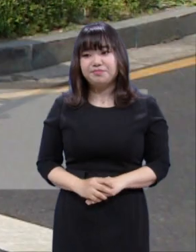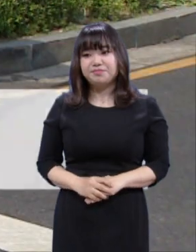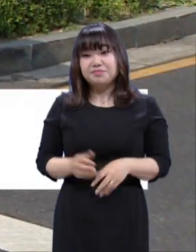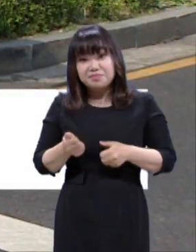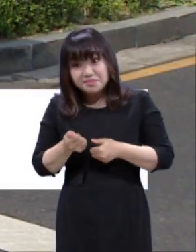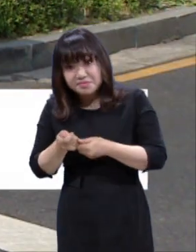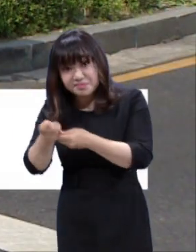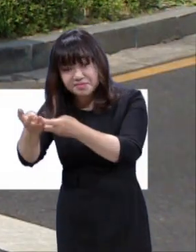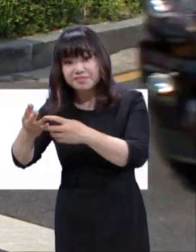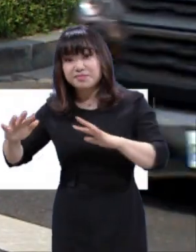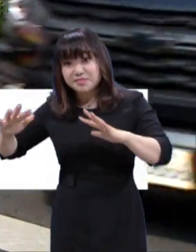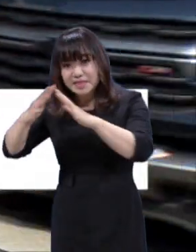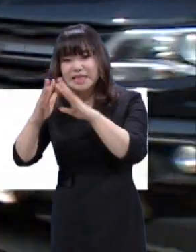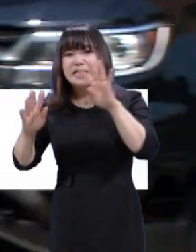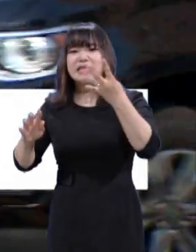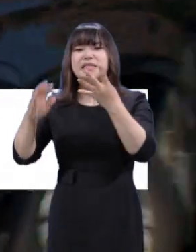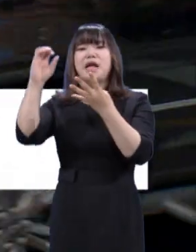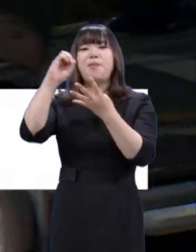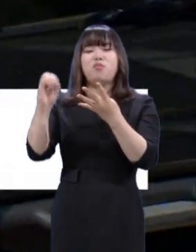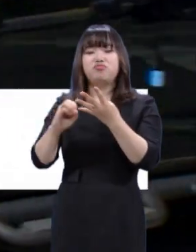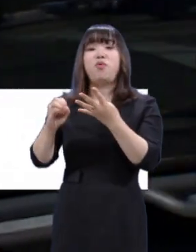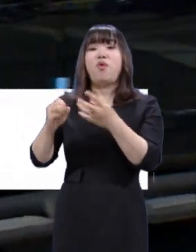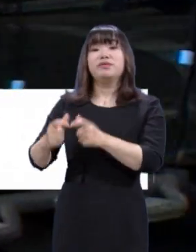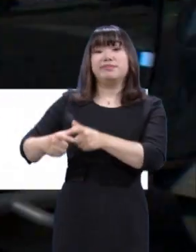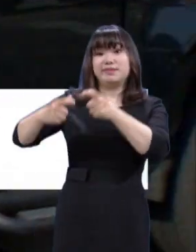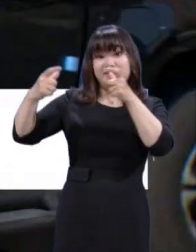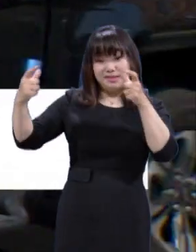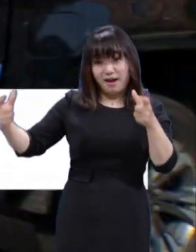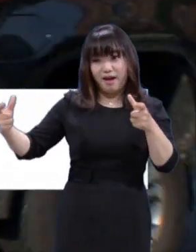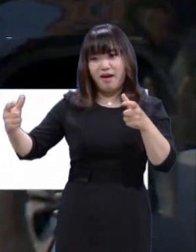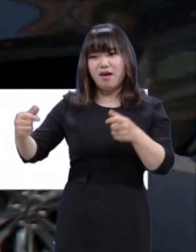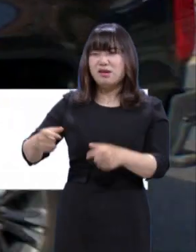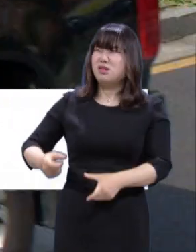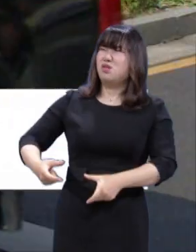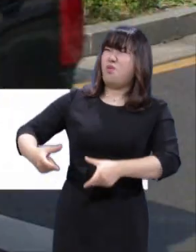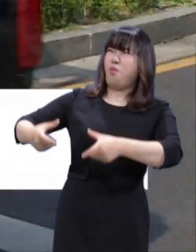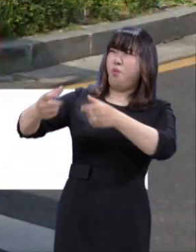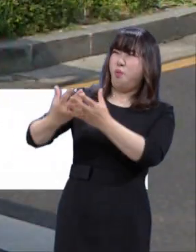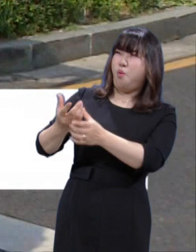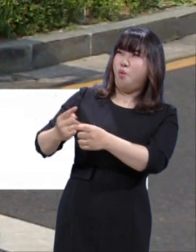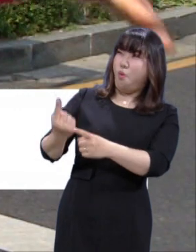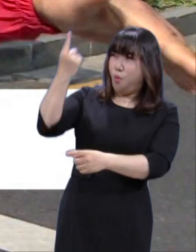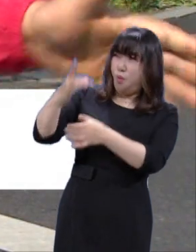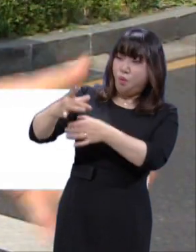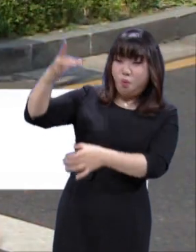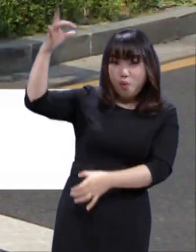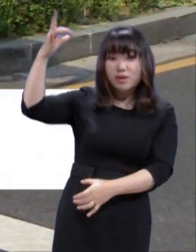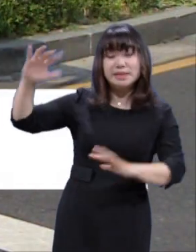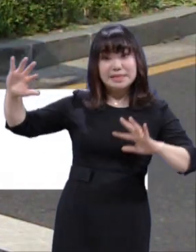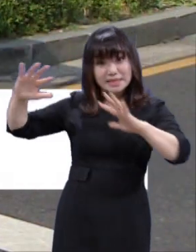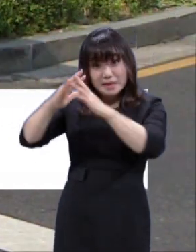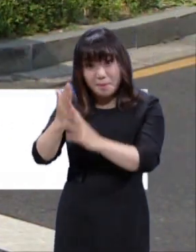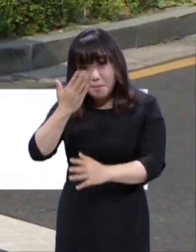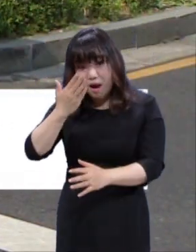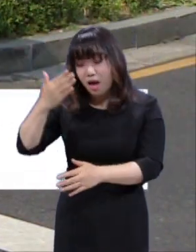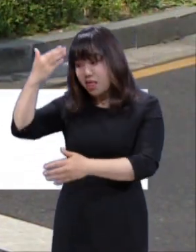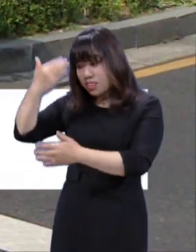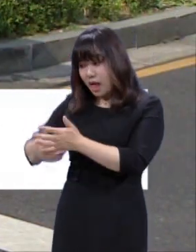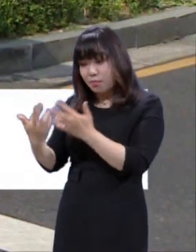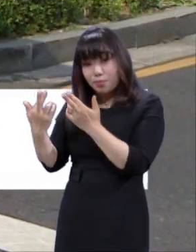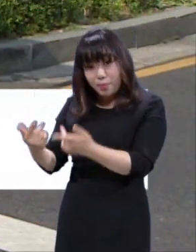용적률 400%로 상향시켜서 고층 아파트 들어서고 나머지